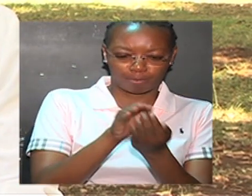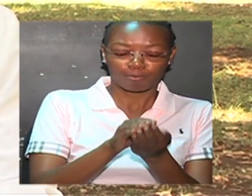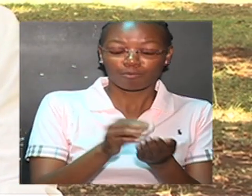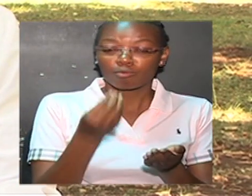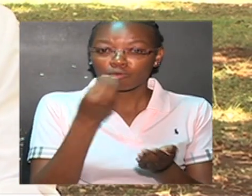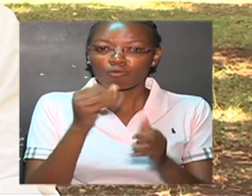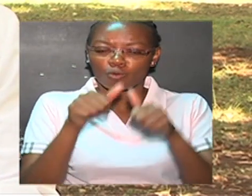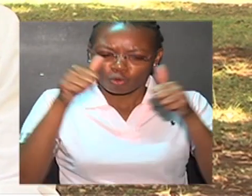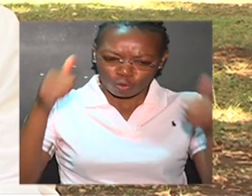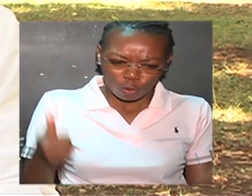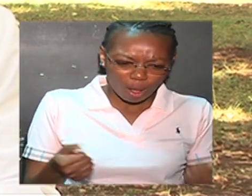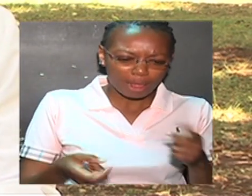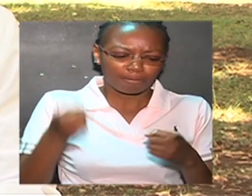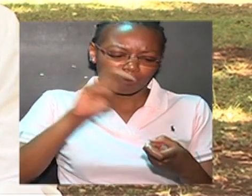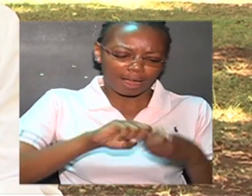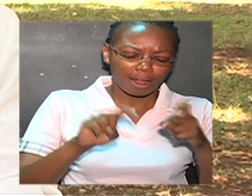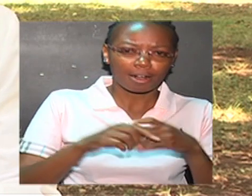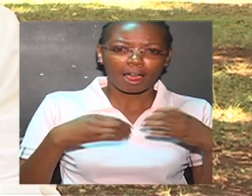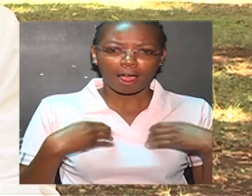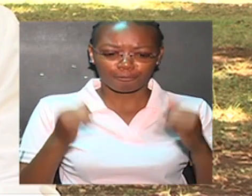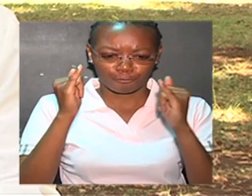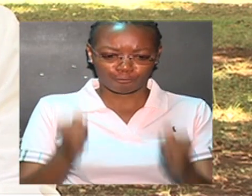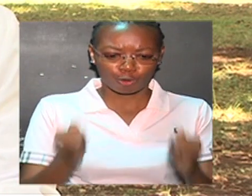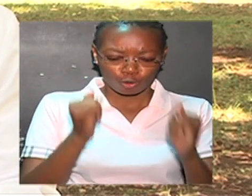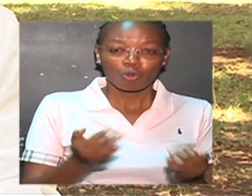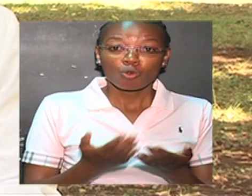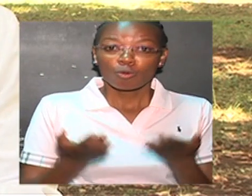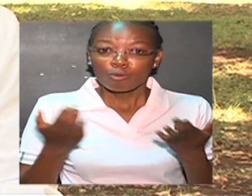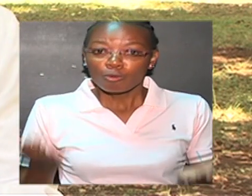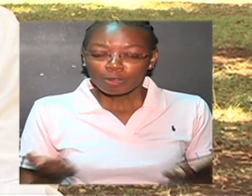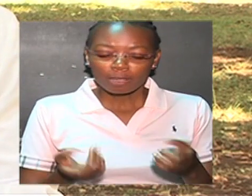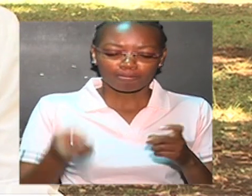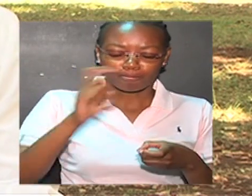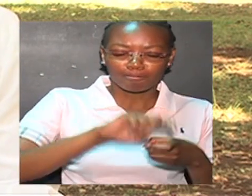ya vyakula, and the way we can add value to